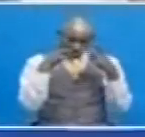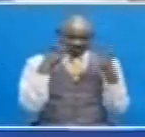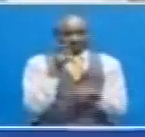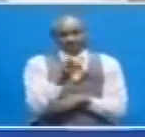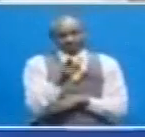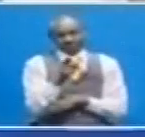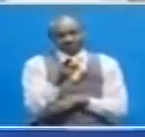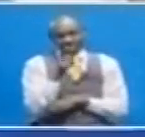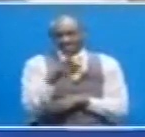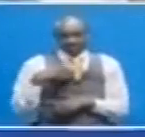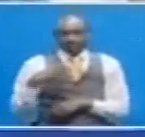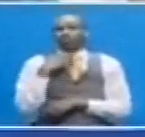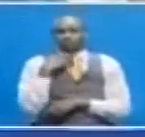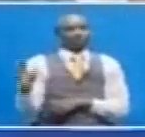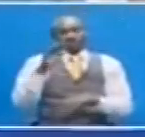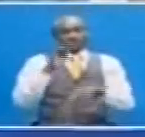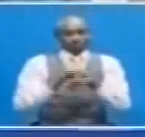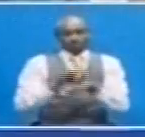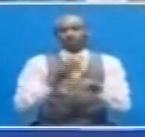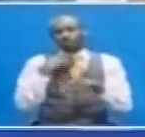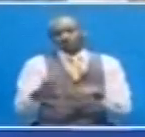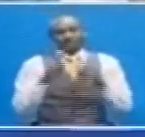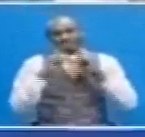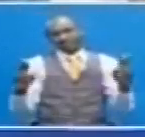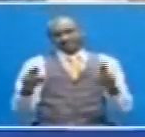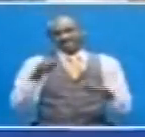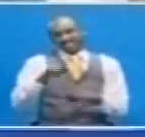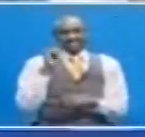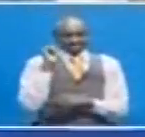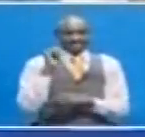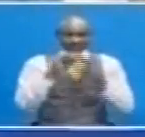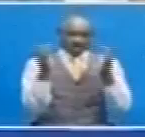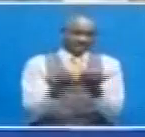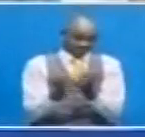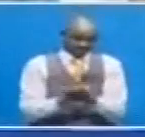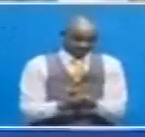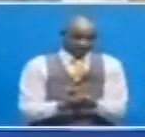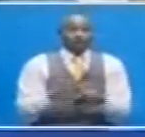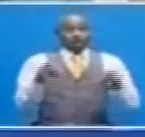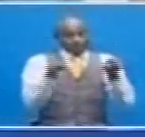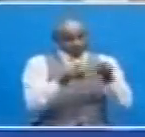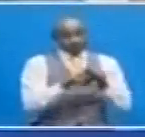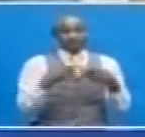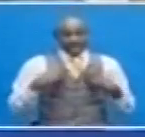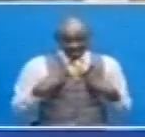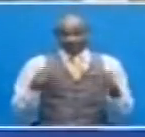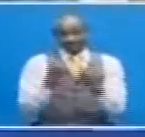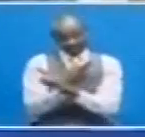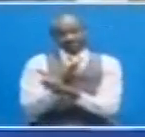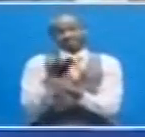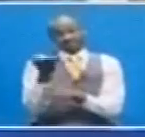ambao hawatutakii mema, hawataki amani katika dunia yetu. Tuko pia na mambo